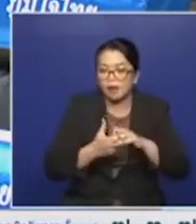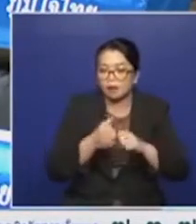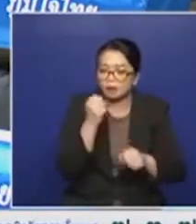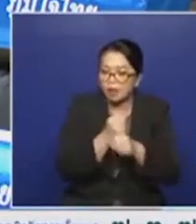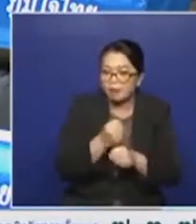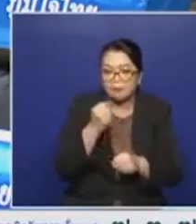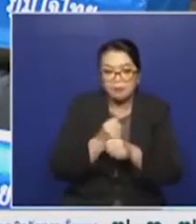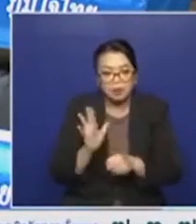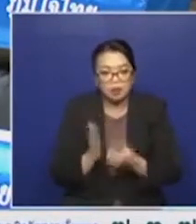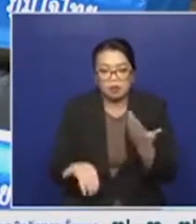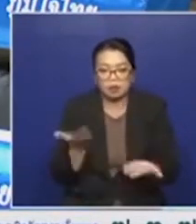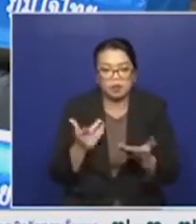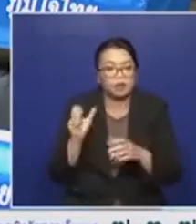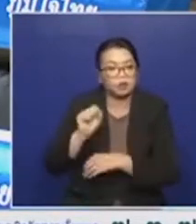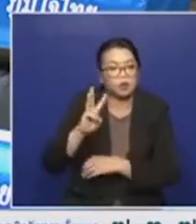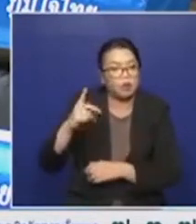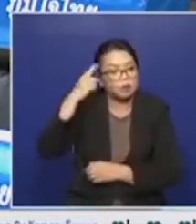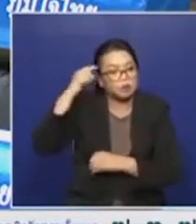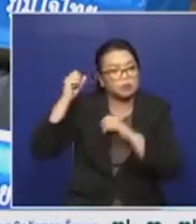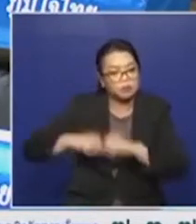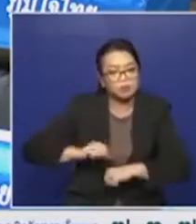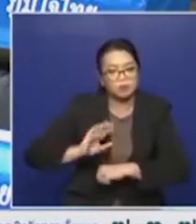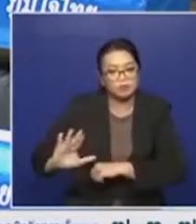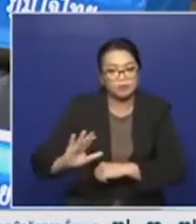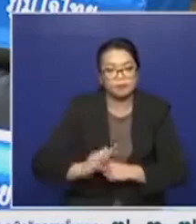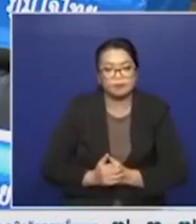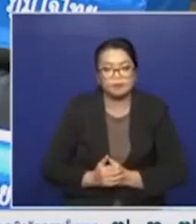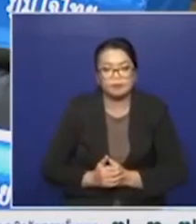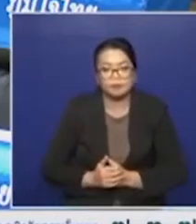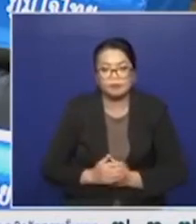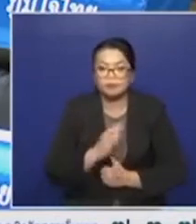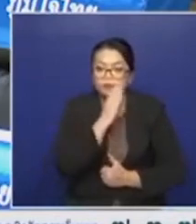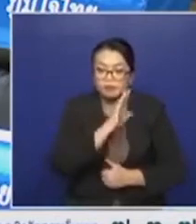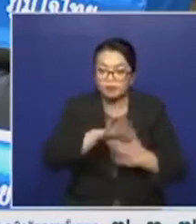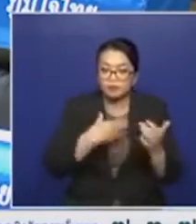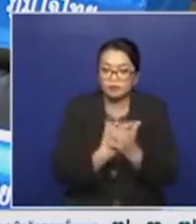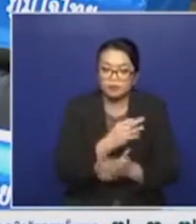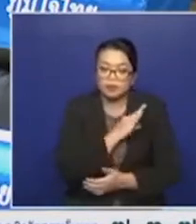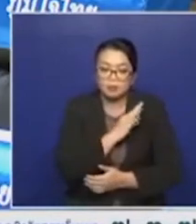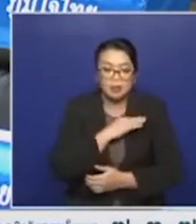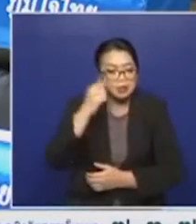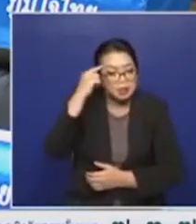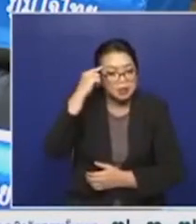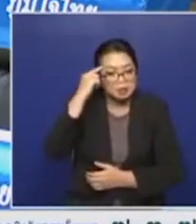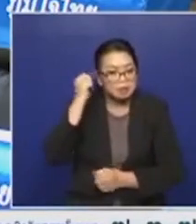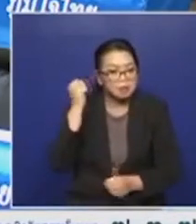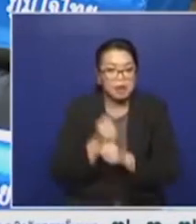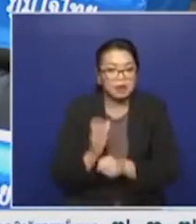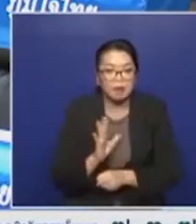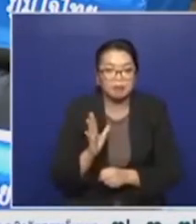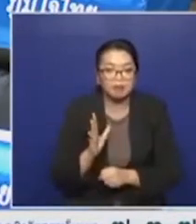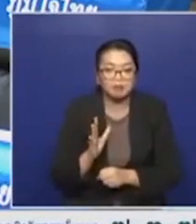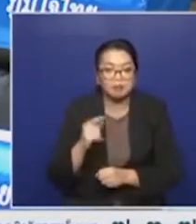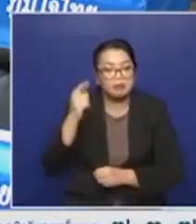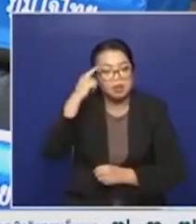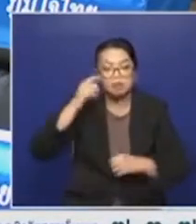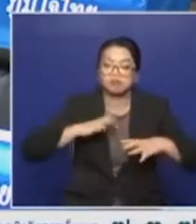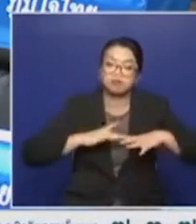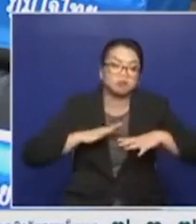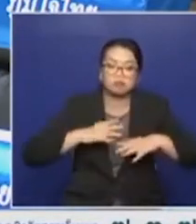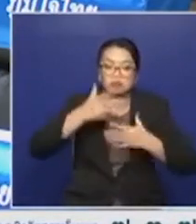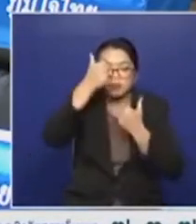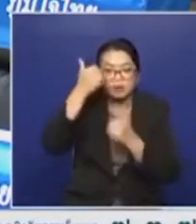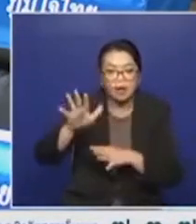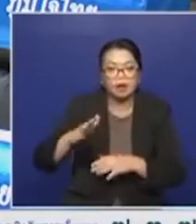ไปอย่างน่าเสียดายหากเรื่องเหล่านี้ท่านสมาชิกยังไม่ใส่ยังไม่สามารถทำได้ยังเพิกเฉย